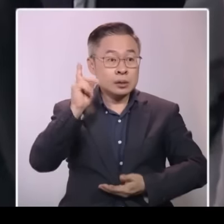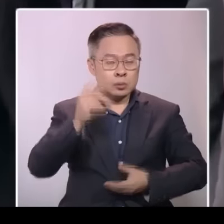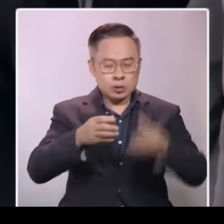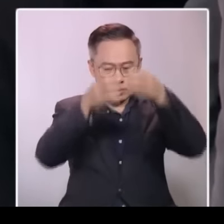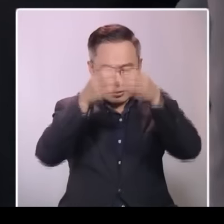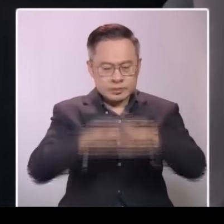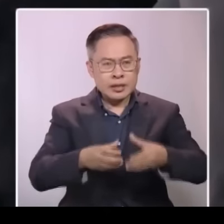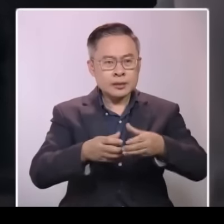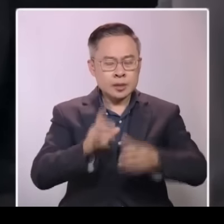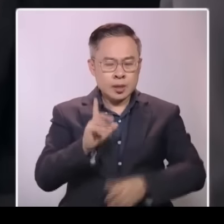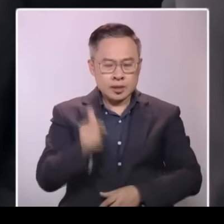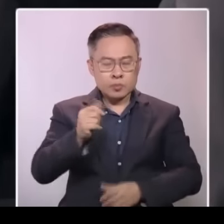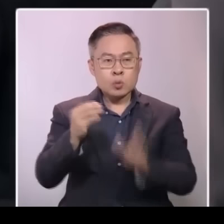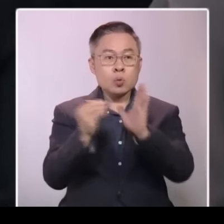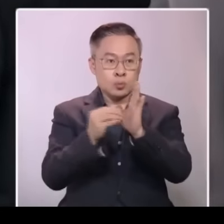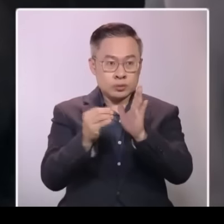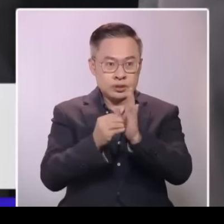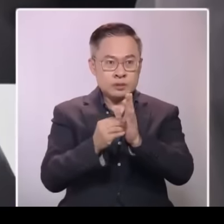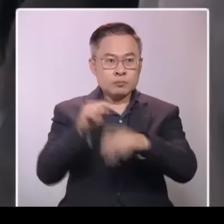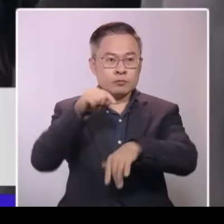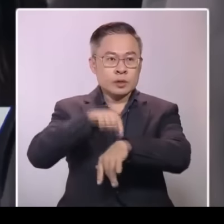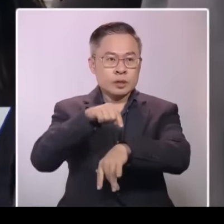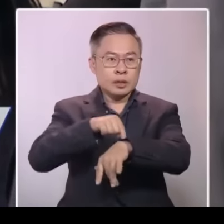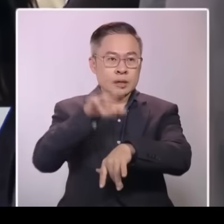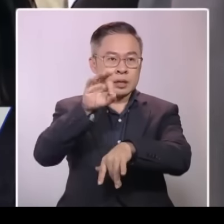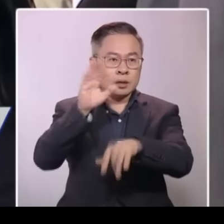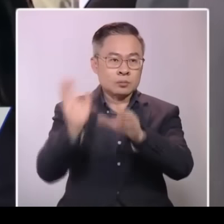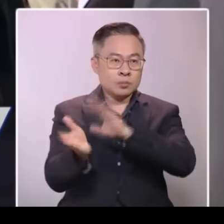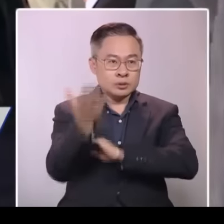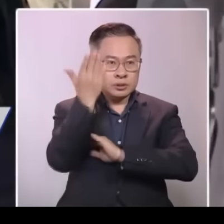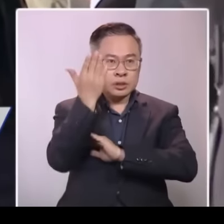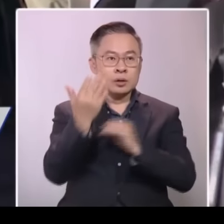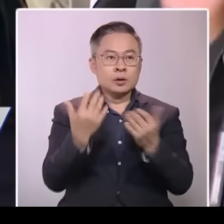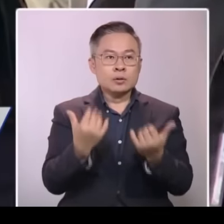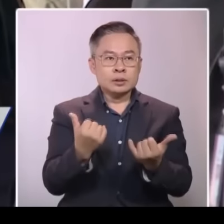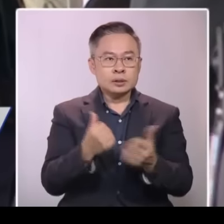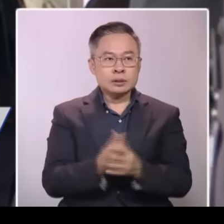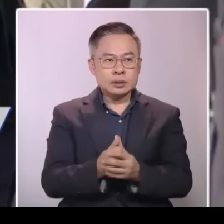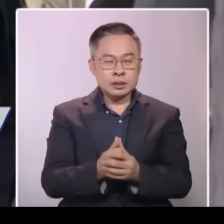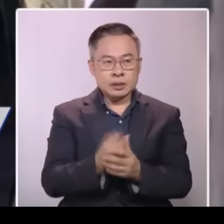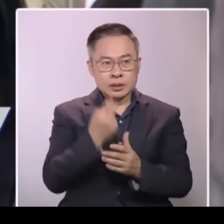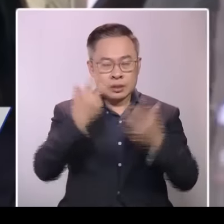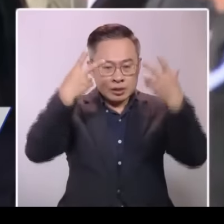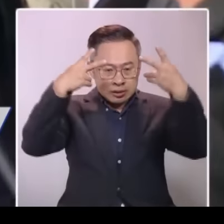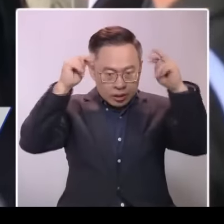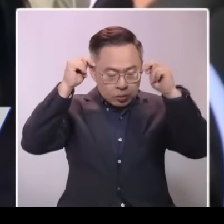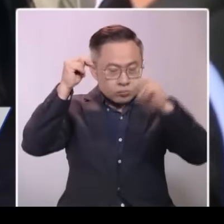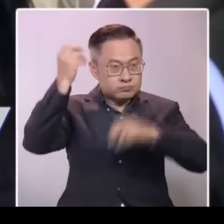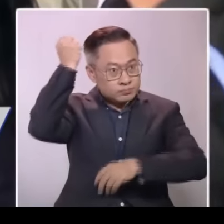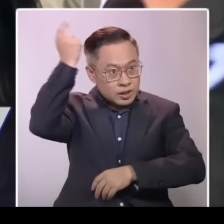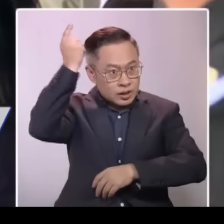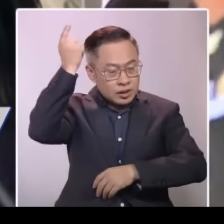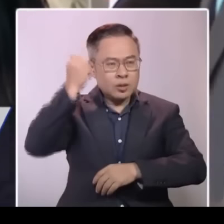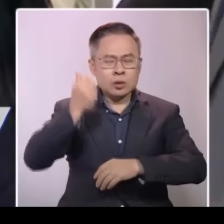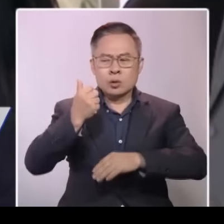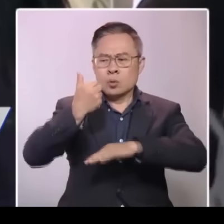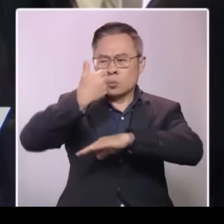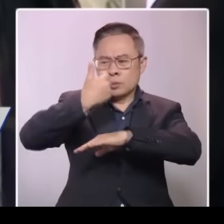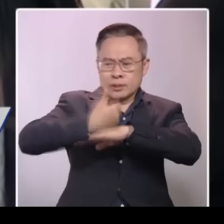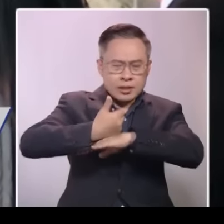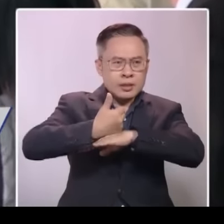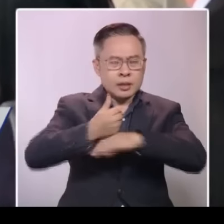ครับเมื่อช่วงเช้า9โมงที่ผ่านมาครับคุณแพทองธารชินวัตรนายกรัฐมนตรีพร้อมด้วยกับแกนนำพรรคเพื่อไทยคนสำคัญไม่ว่าจะเป็นคุณ